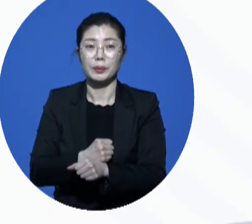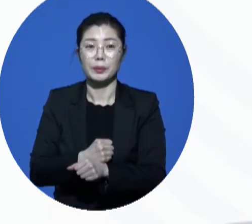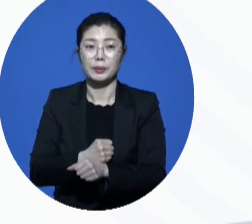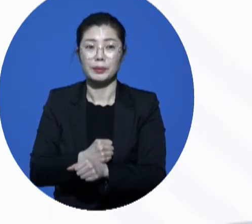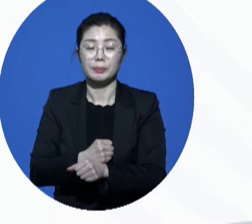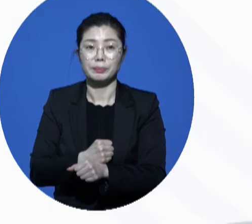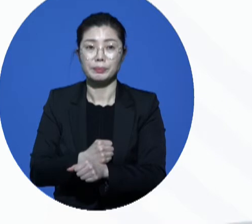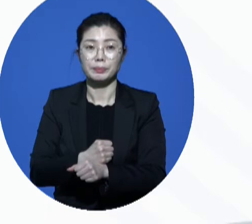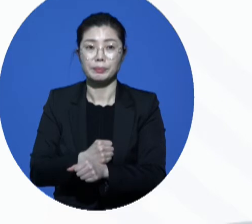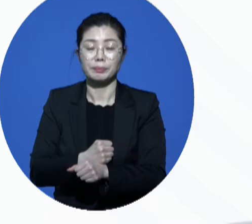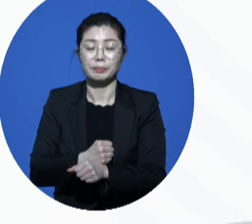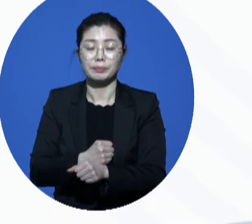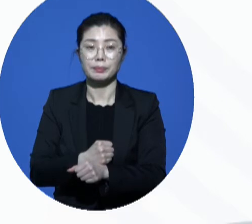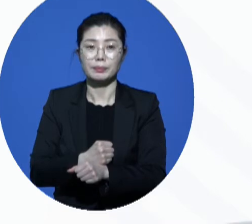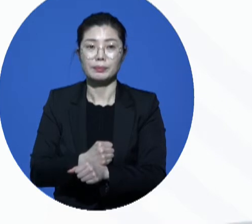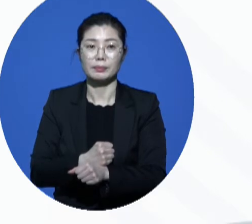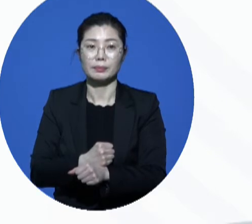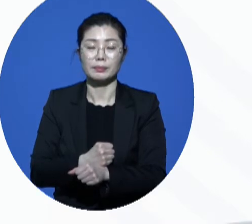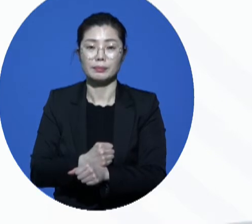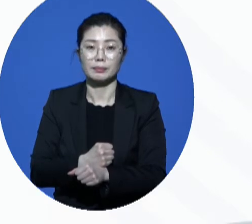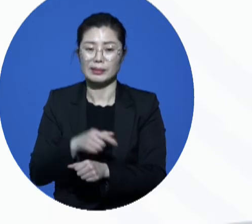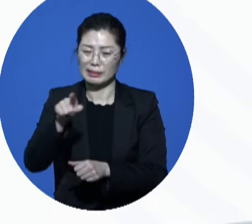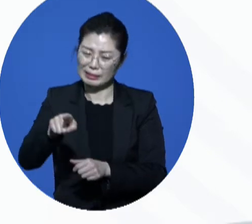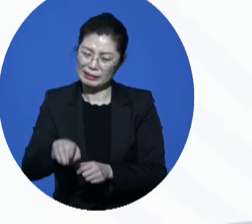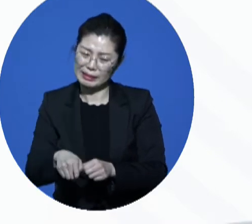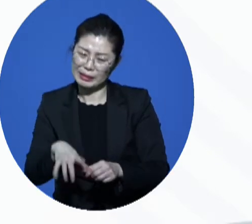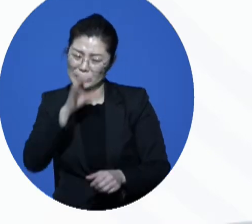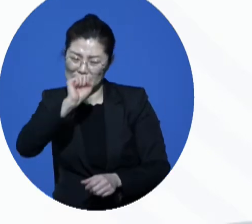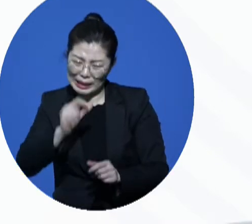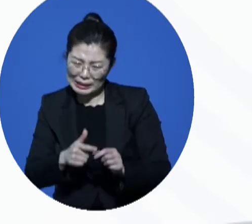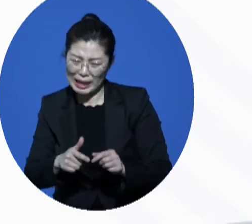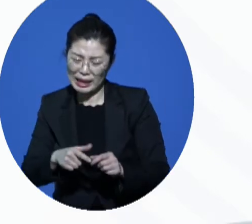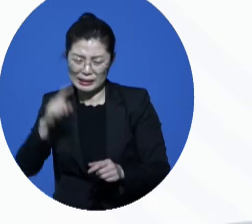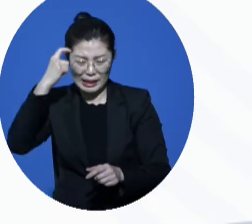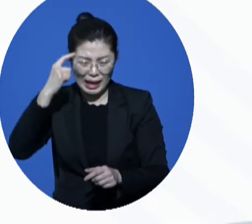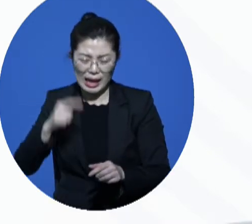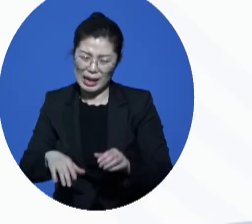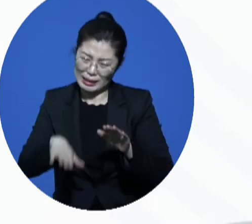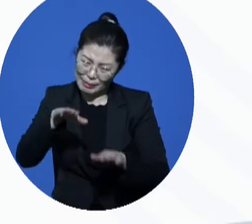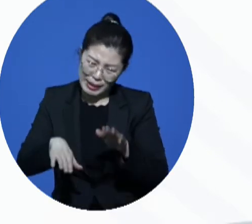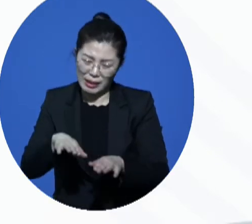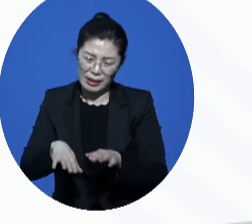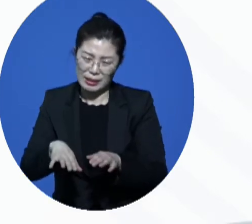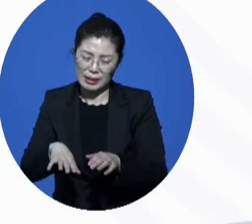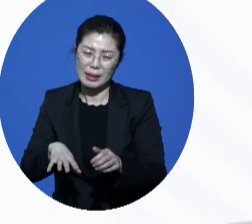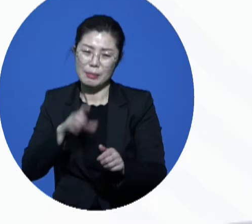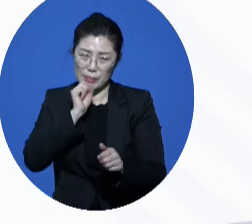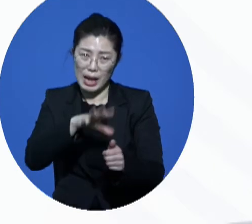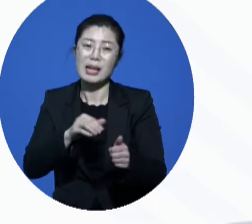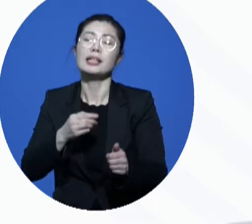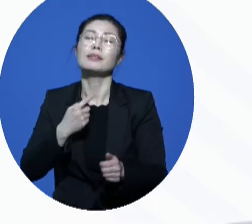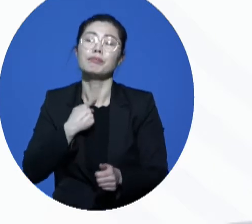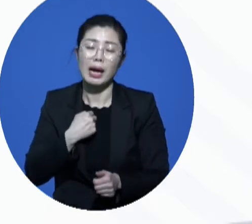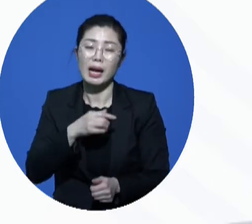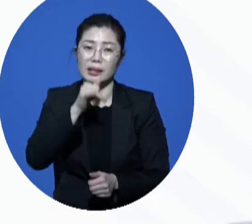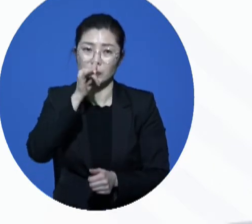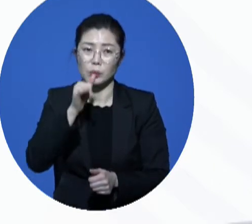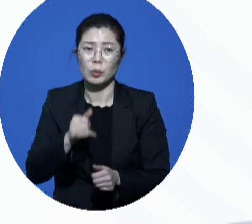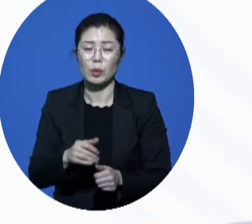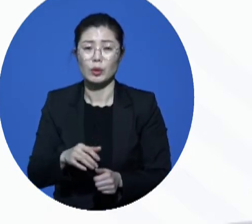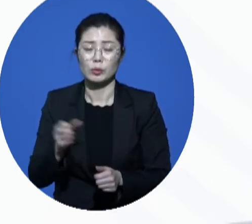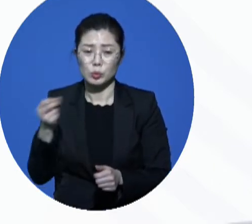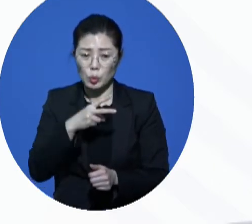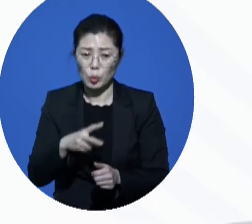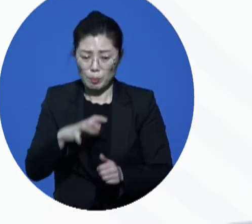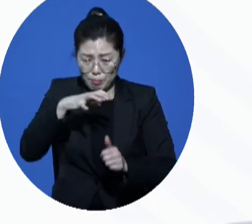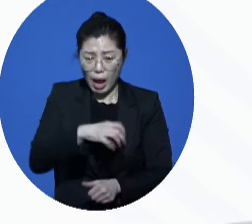것은 개념적으로도 충돌한다라는 비판을 했었고요. 그리고 외출 제어 제한과 면회 금지는 당사자의 인권을 침해하는